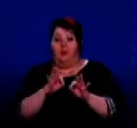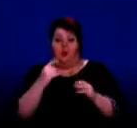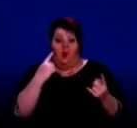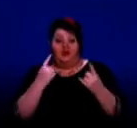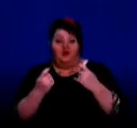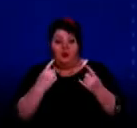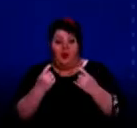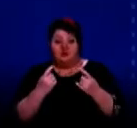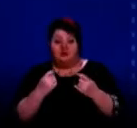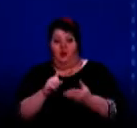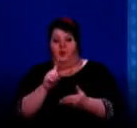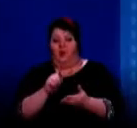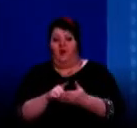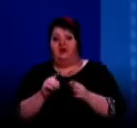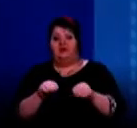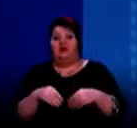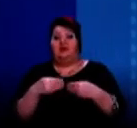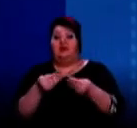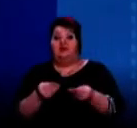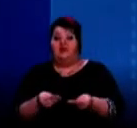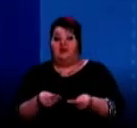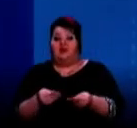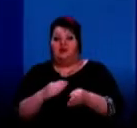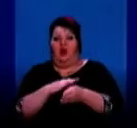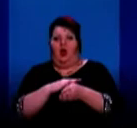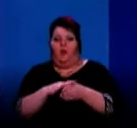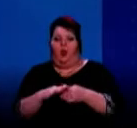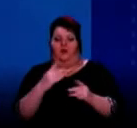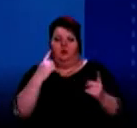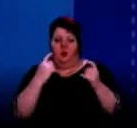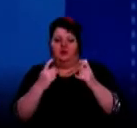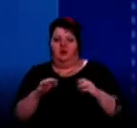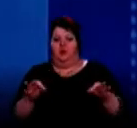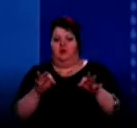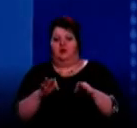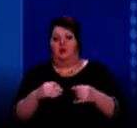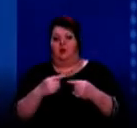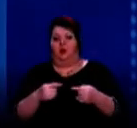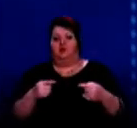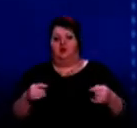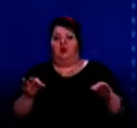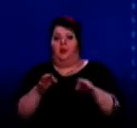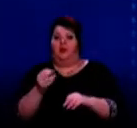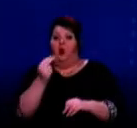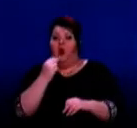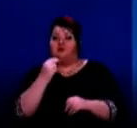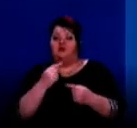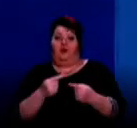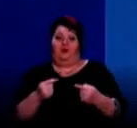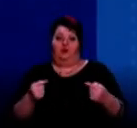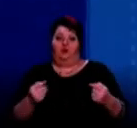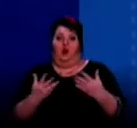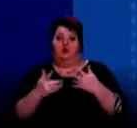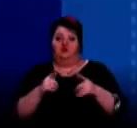харчових продуктів, повинні надавати повну інформацію про товар, про харчовий продукт. І якщо вони її